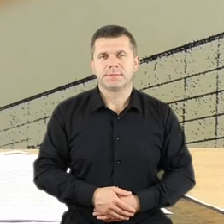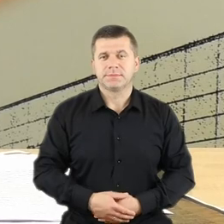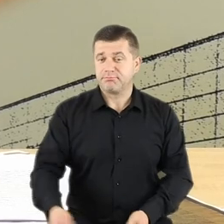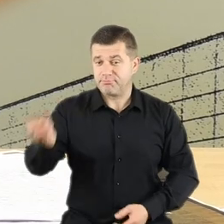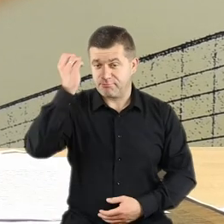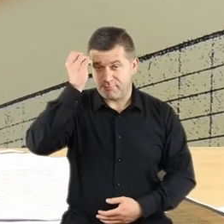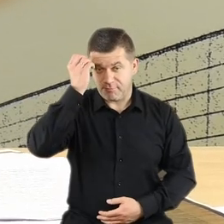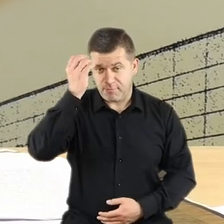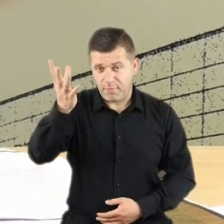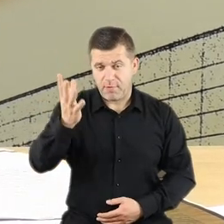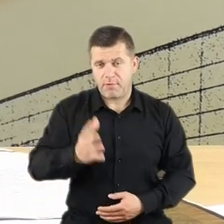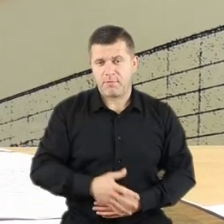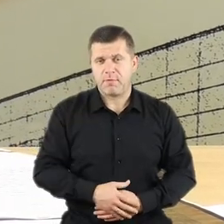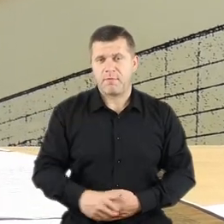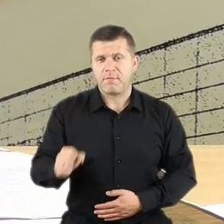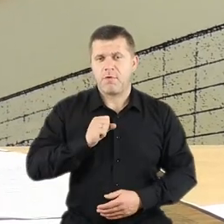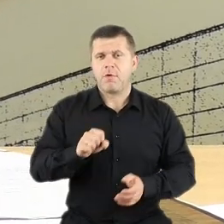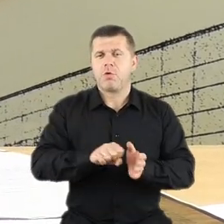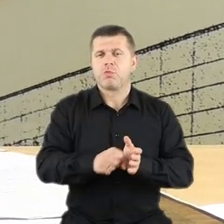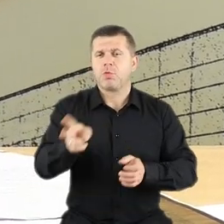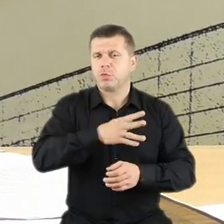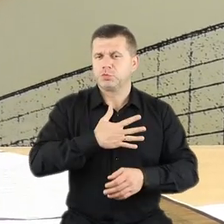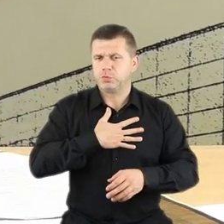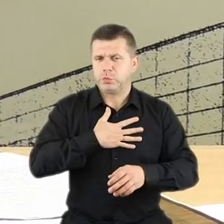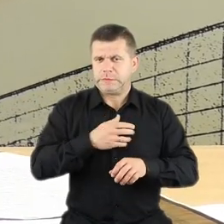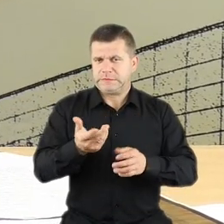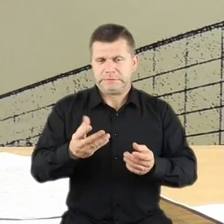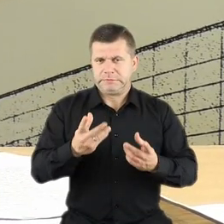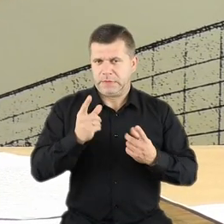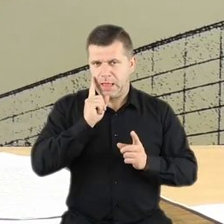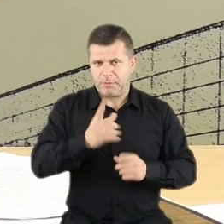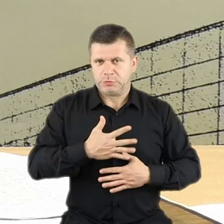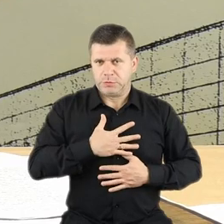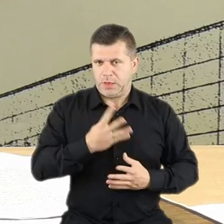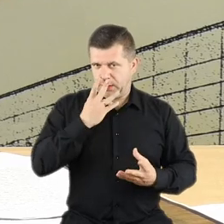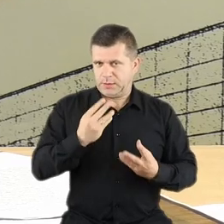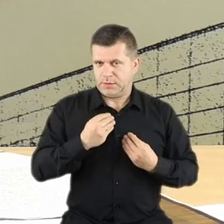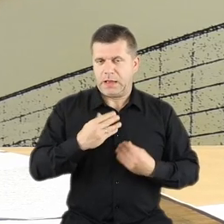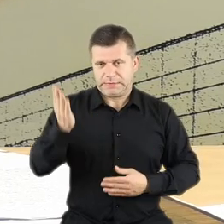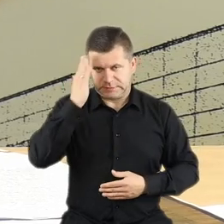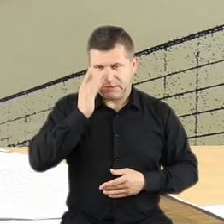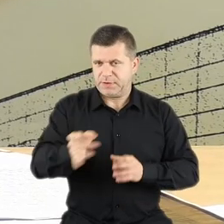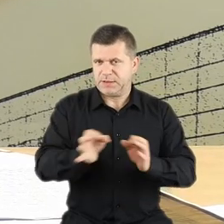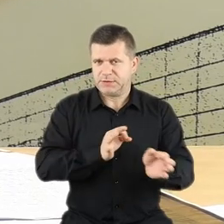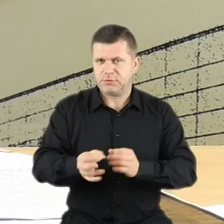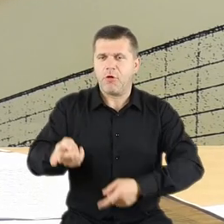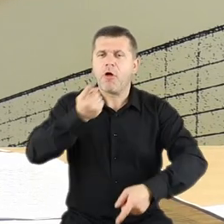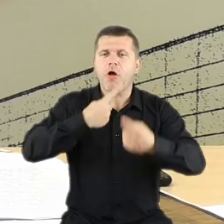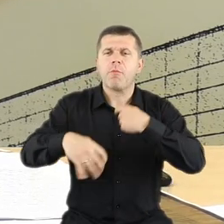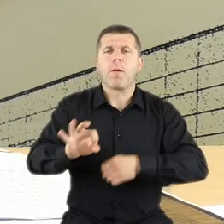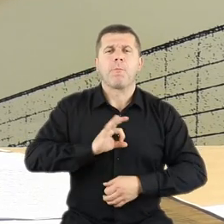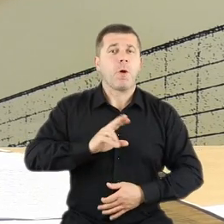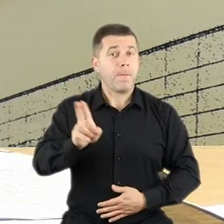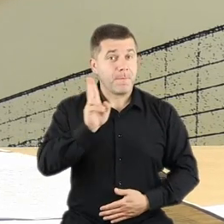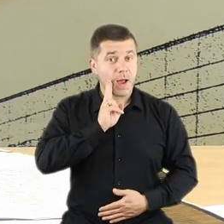modelowaniu opowiadanie What którego skóra cierpnie na grzbiecie wiosną tę historię z opowiadań mojej